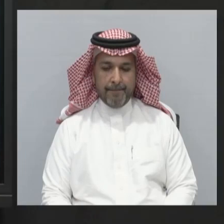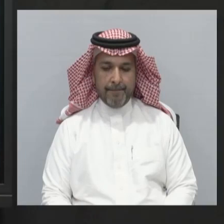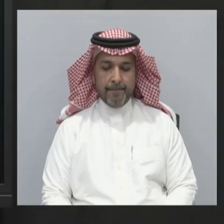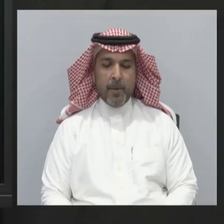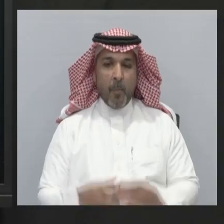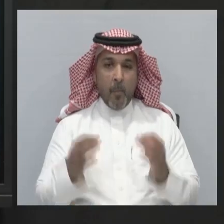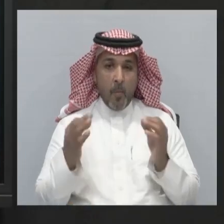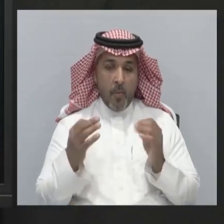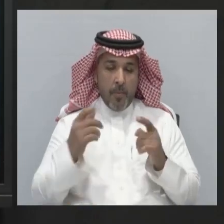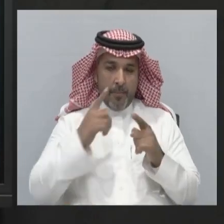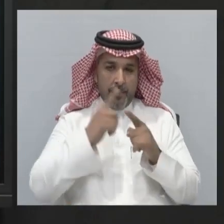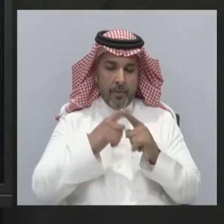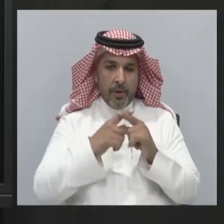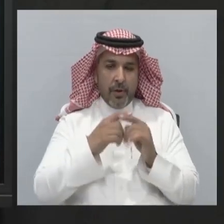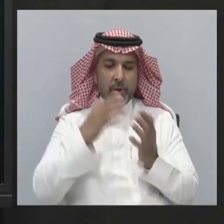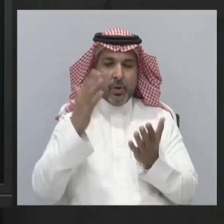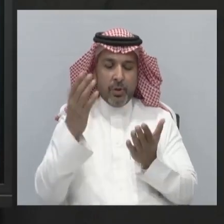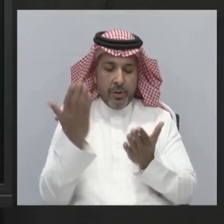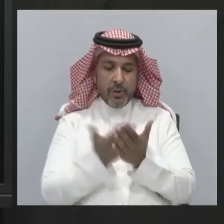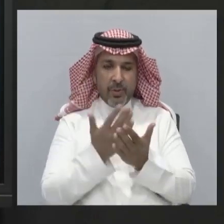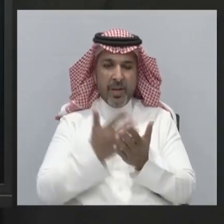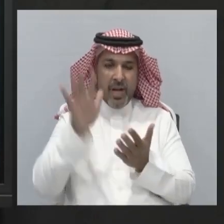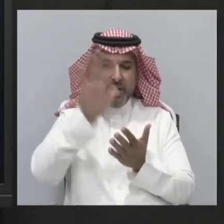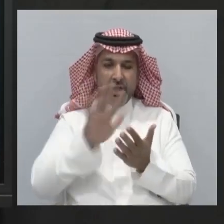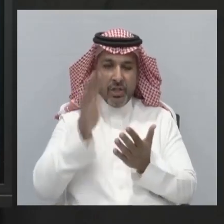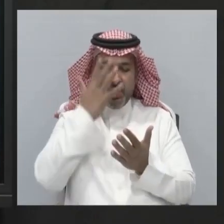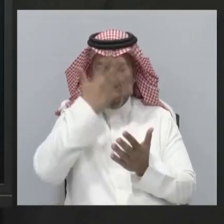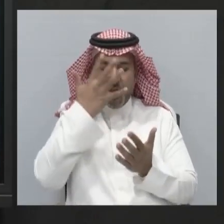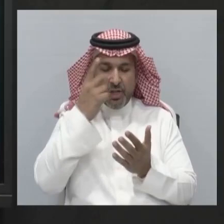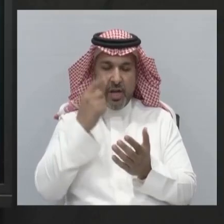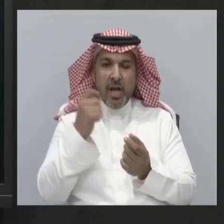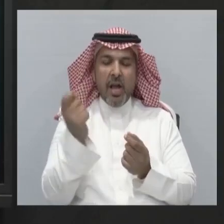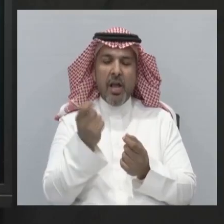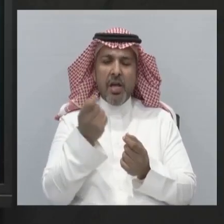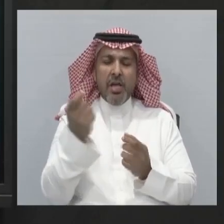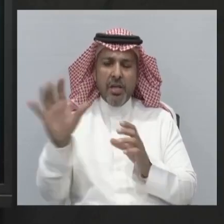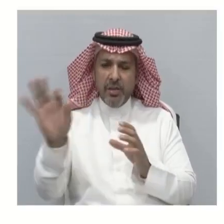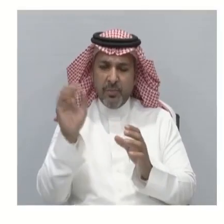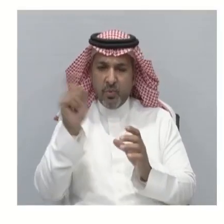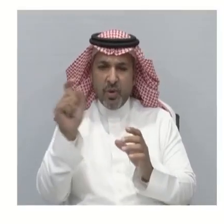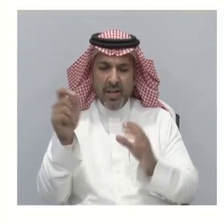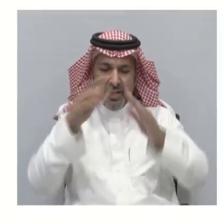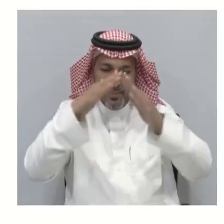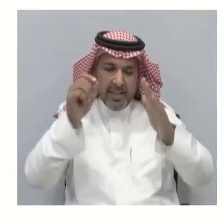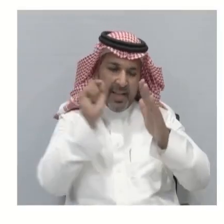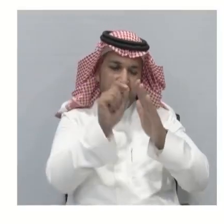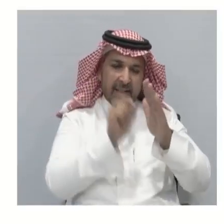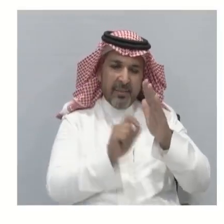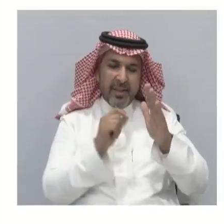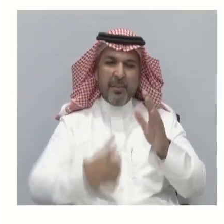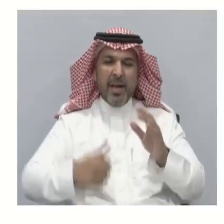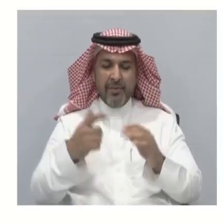الرياضيات اذا اعطاك اشكال اكتب المعطيات في الشكل عشان يسهل عليك طريقه الحل تعالوا نشوف هنا